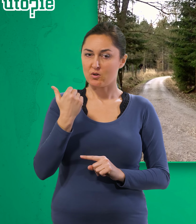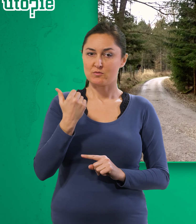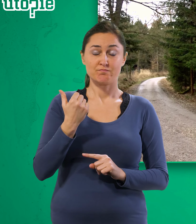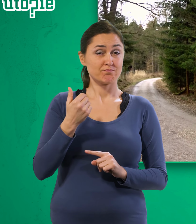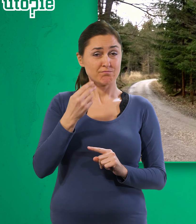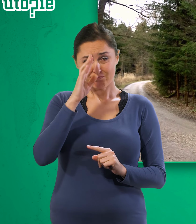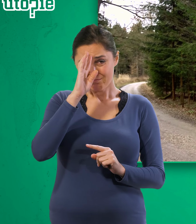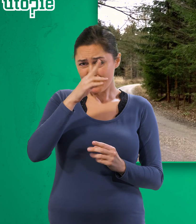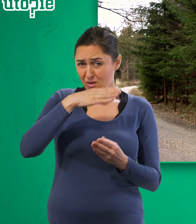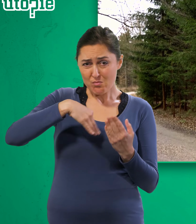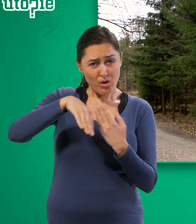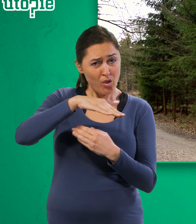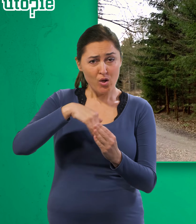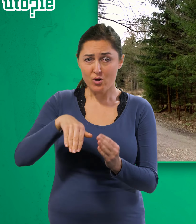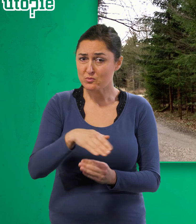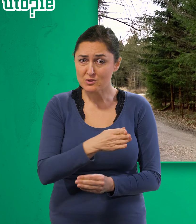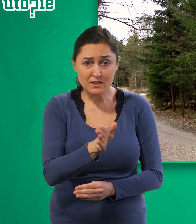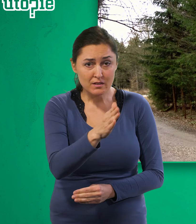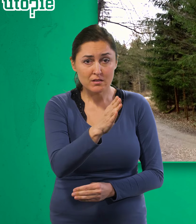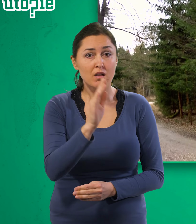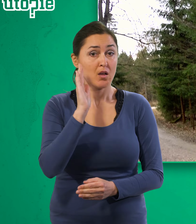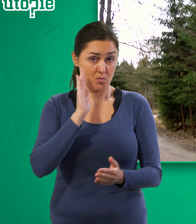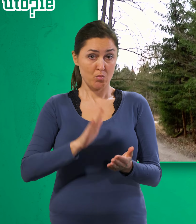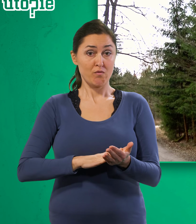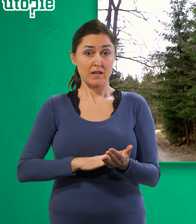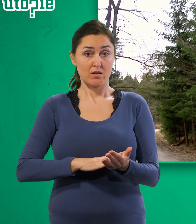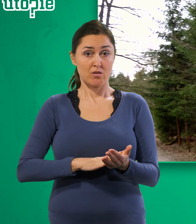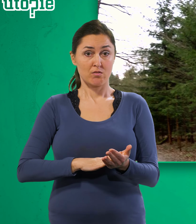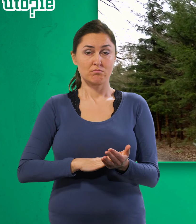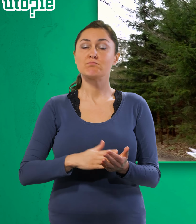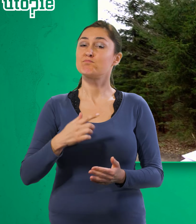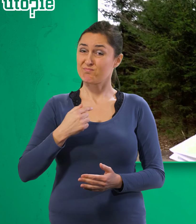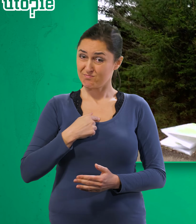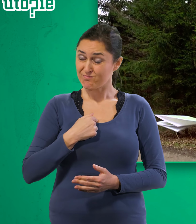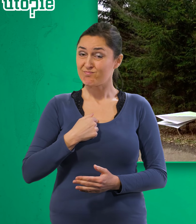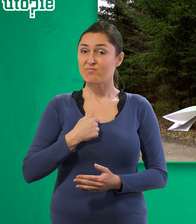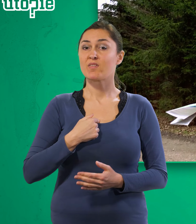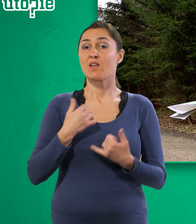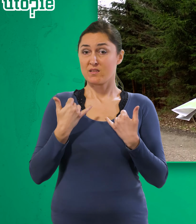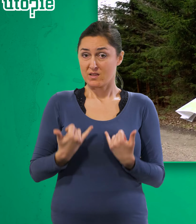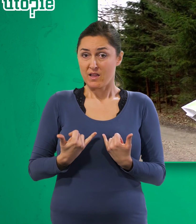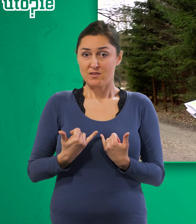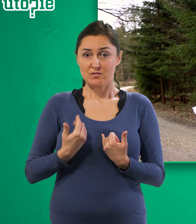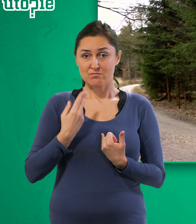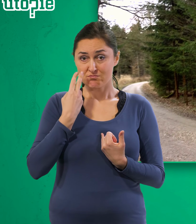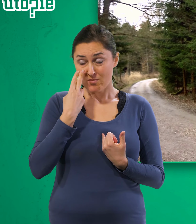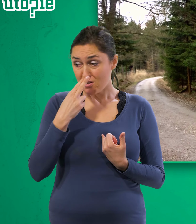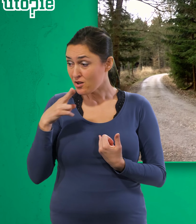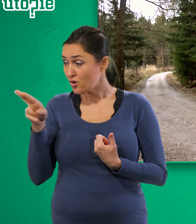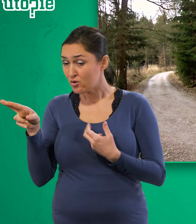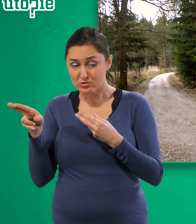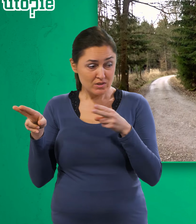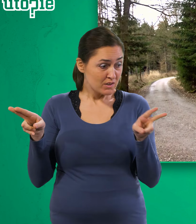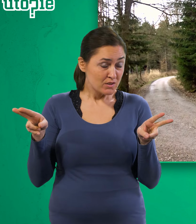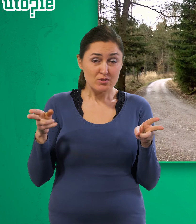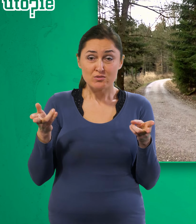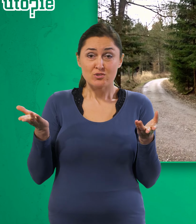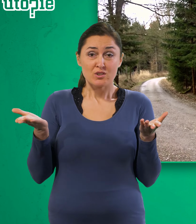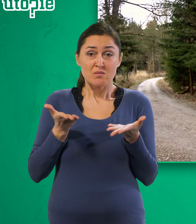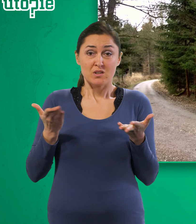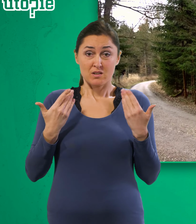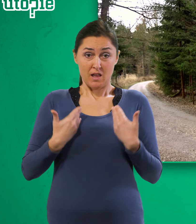Stalo se vám někdy, že jste zabloudili? No, mně se to stalo právě teď. Pokud máte mapu, jako já, a pokud v ní umíte